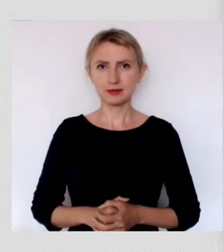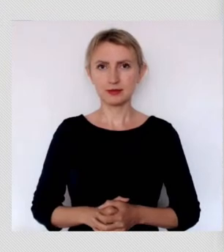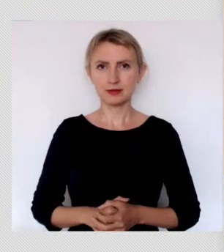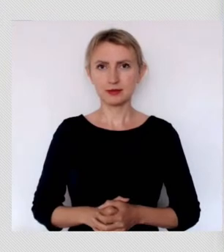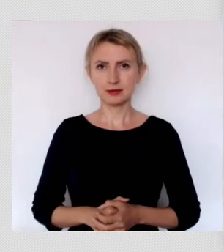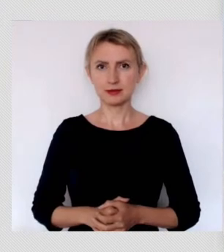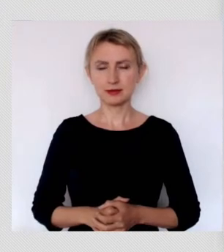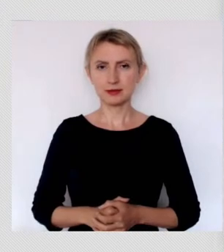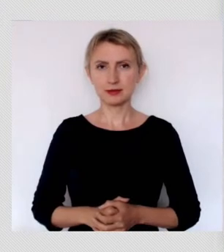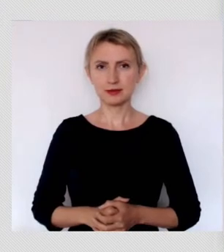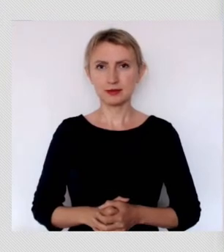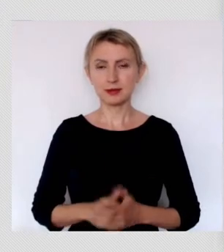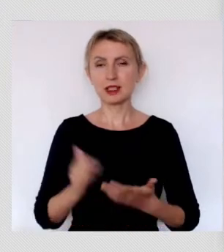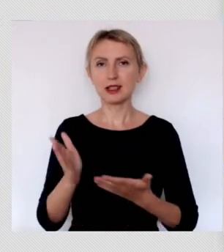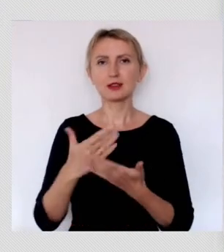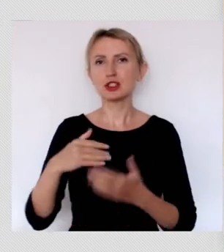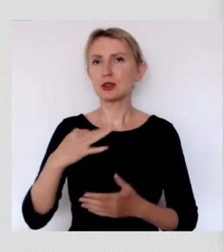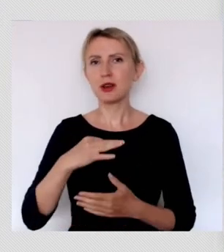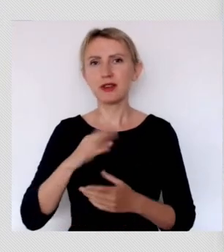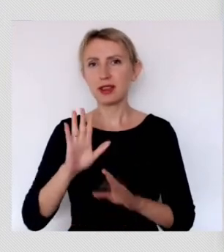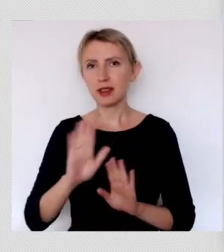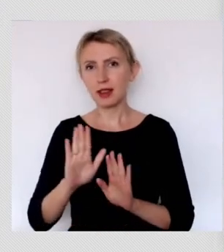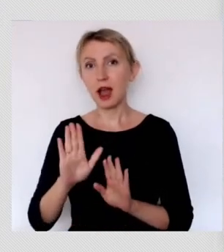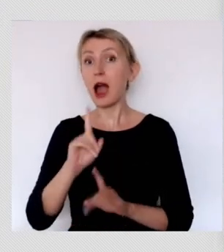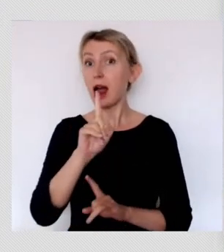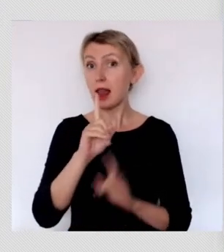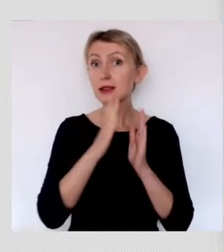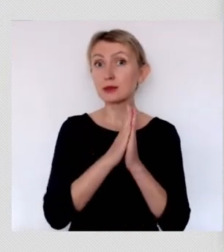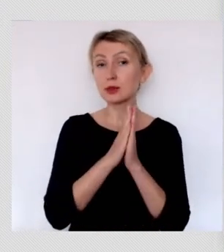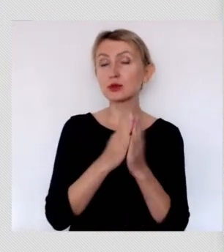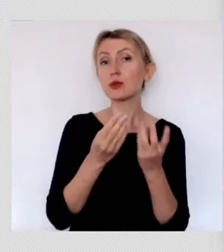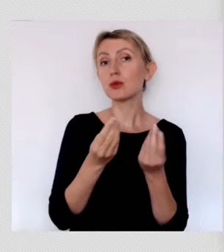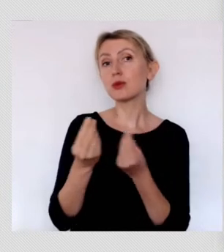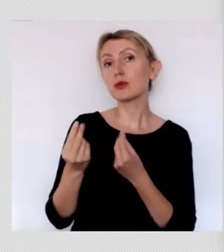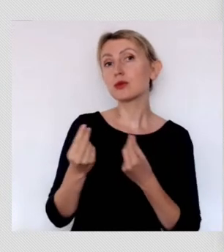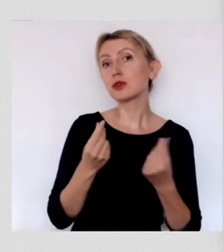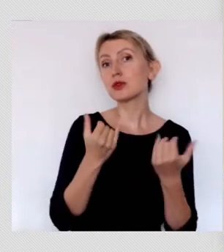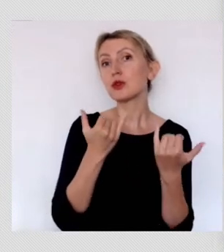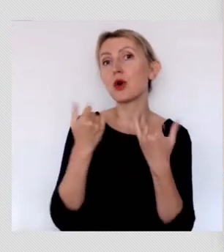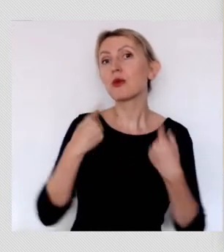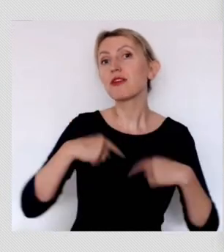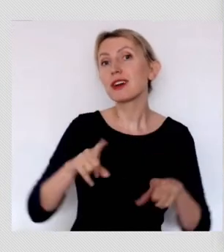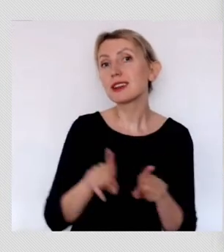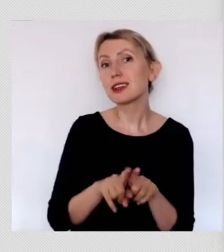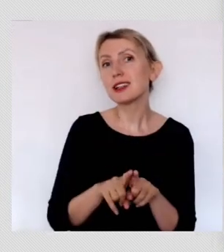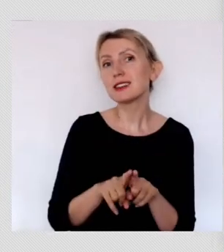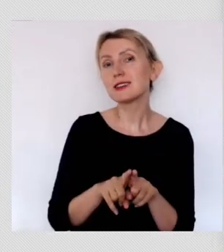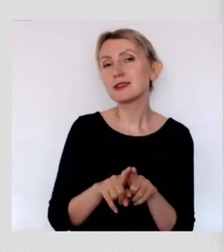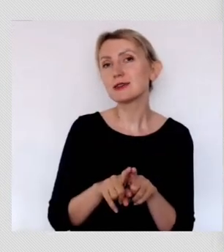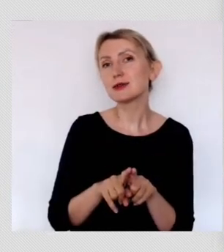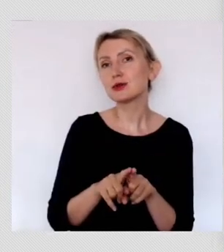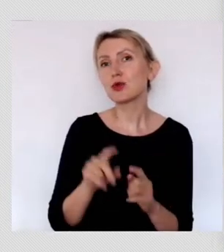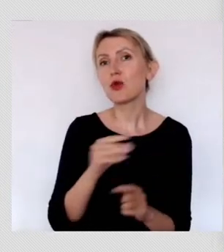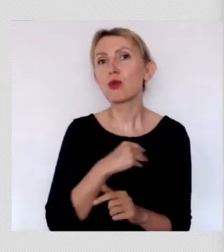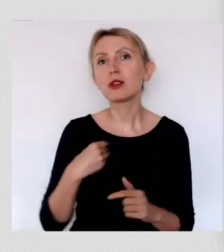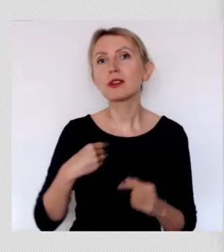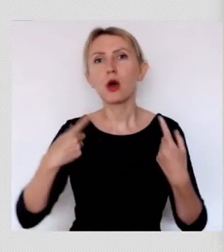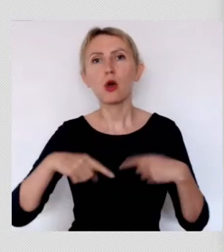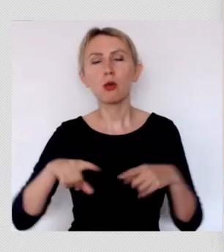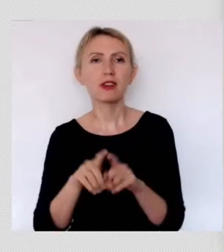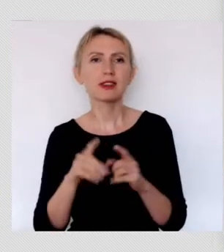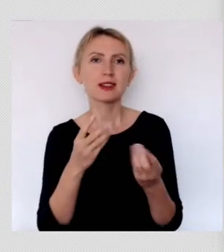w sektorze prywatnym, a pójść z prośbą o pieniądze do obywateli. Tylko w Polsce prosić przez polityków obywateli o